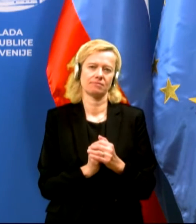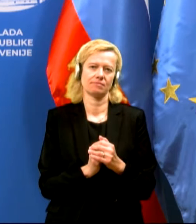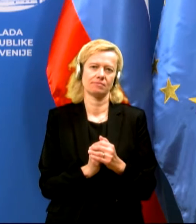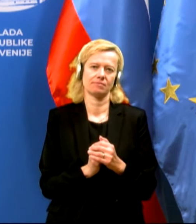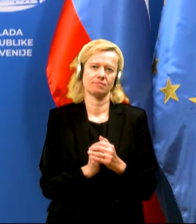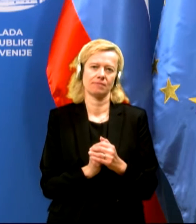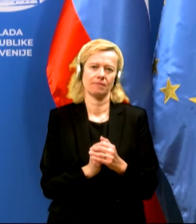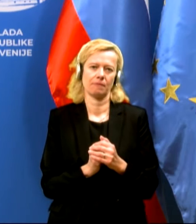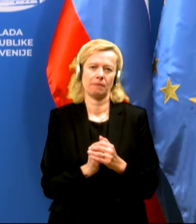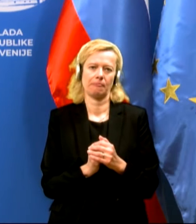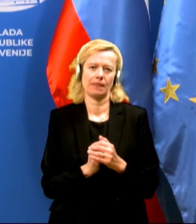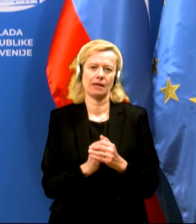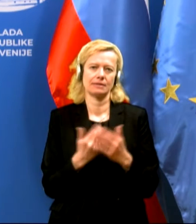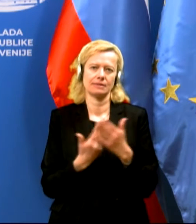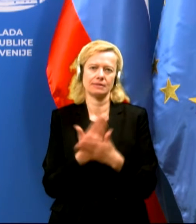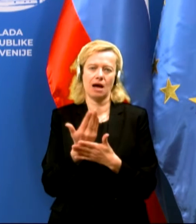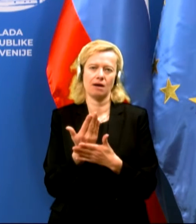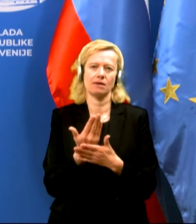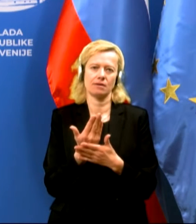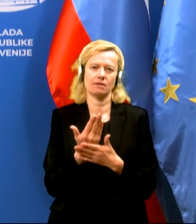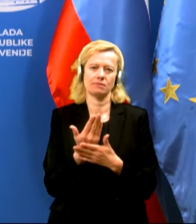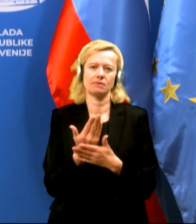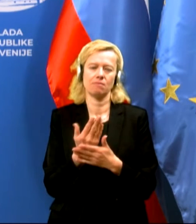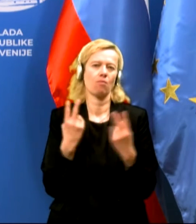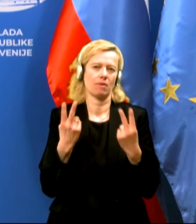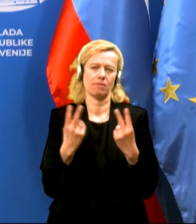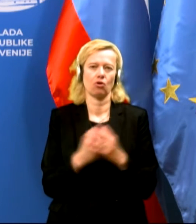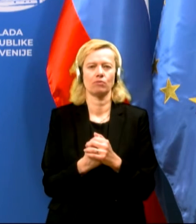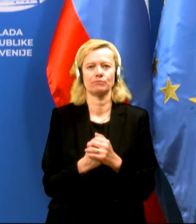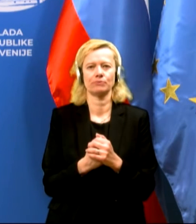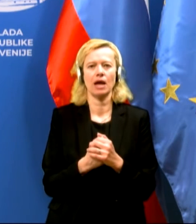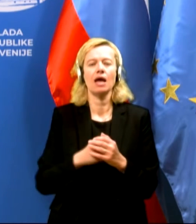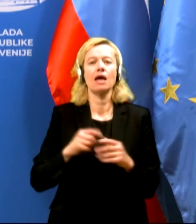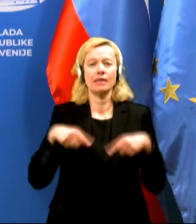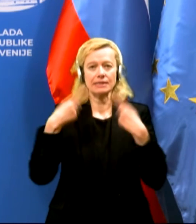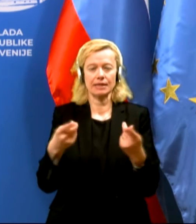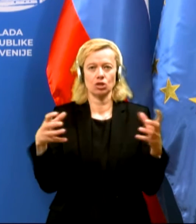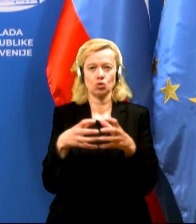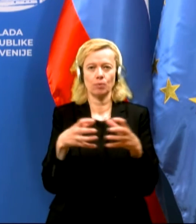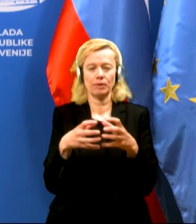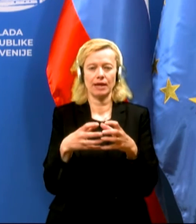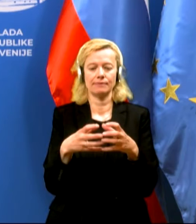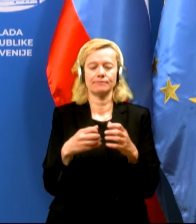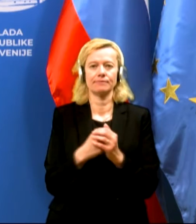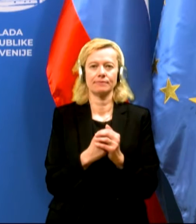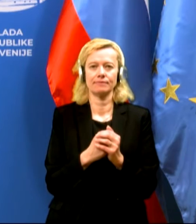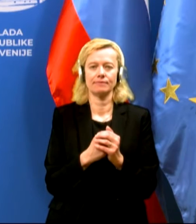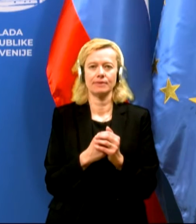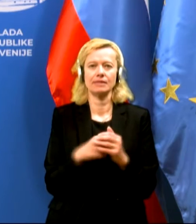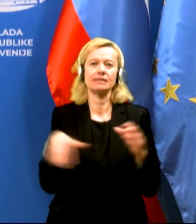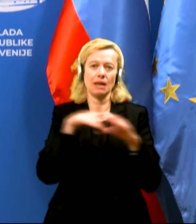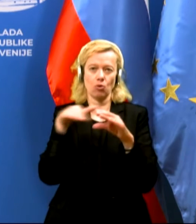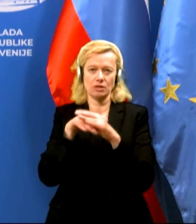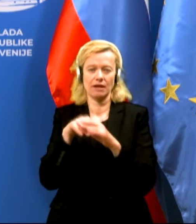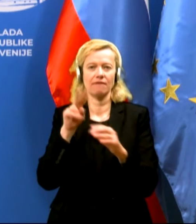segmenti države, ki morajo delovati. V naslednji skupini je seveda skupina